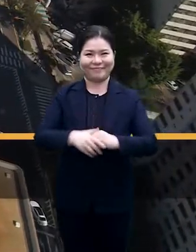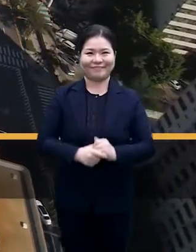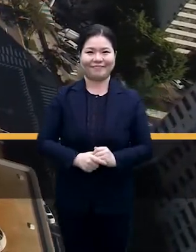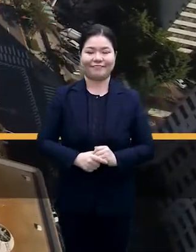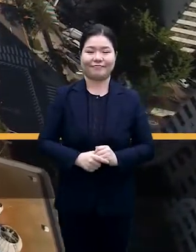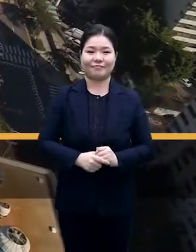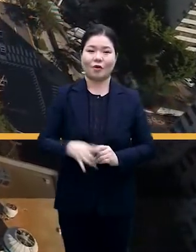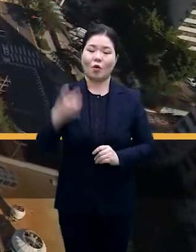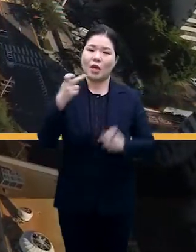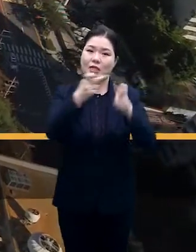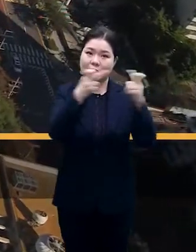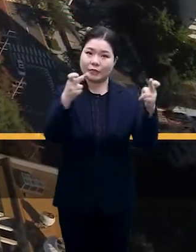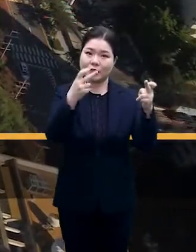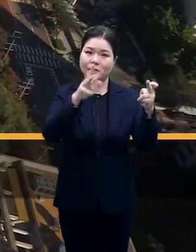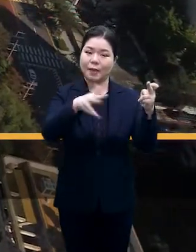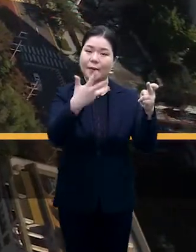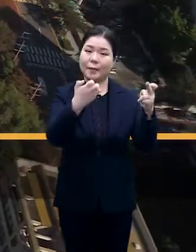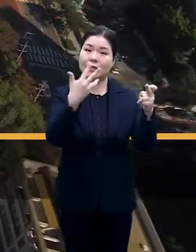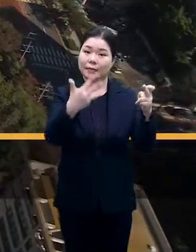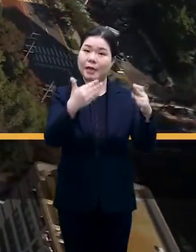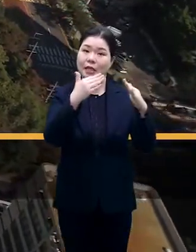예정입니다. 기존 12층